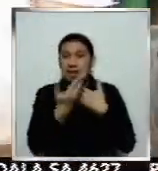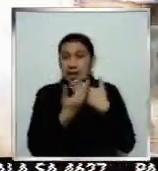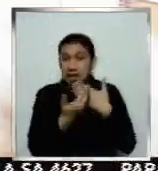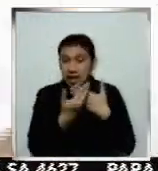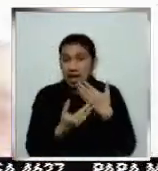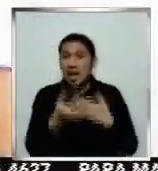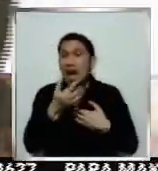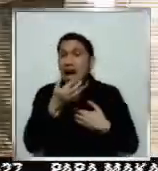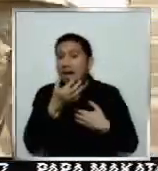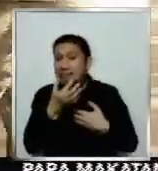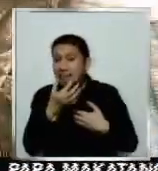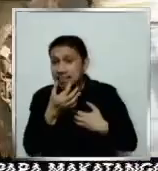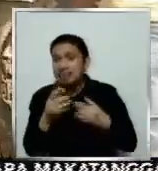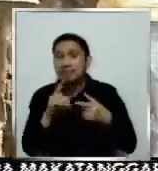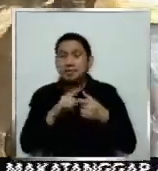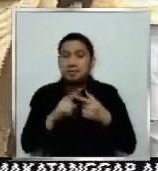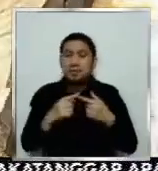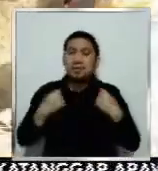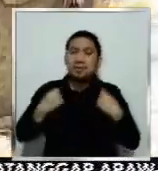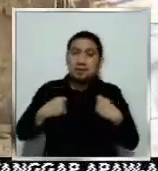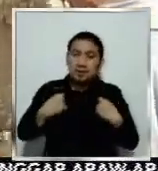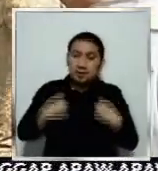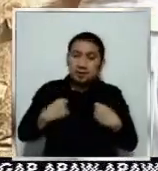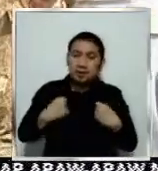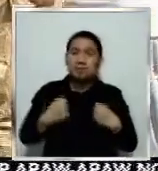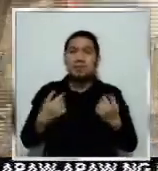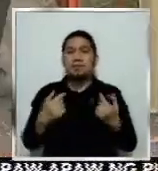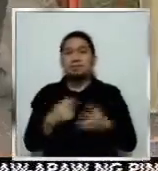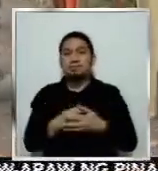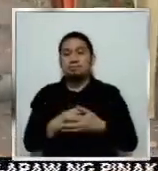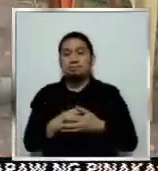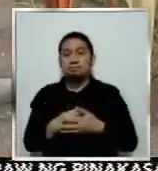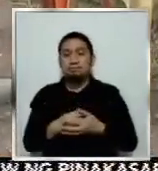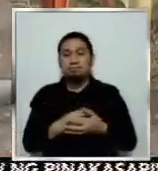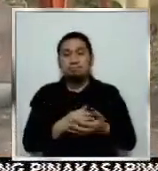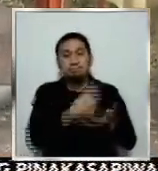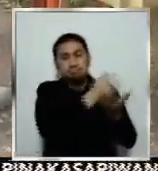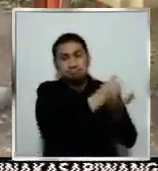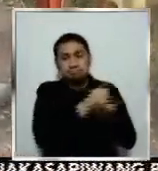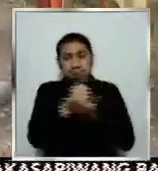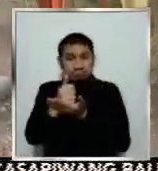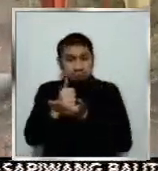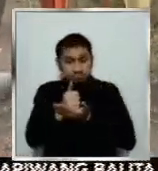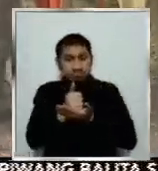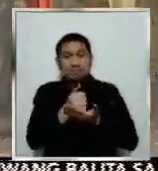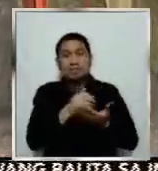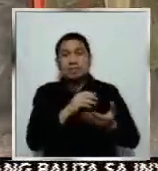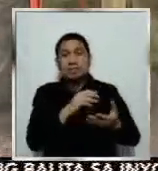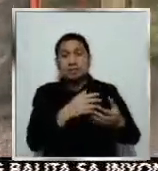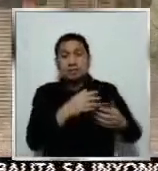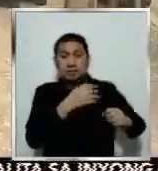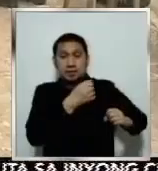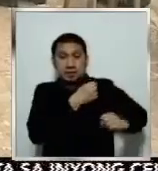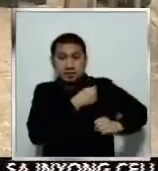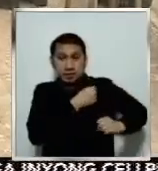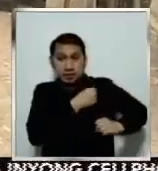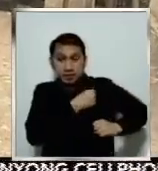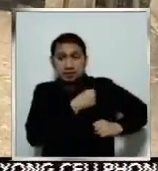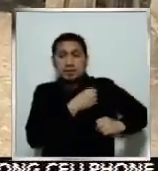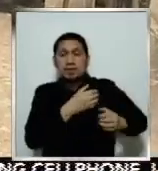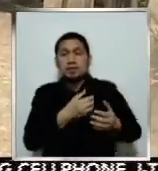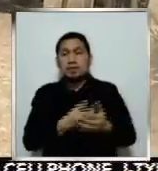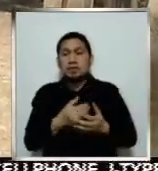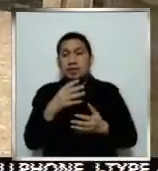sabong panligo at panlaba. Sa pakikipagtulungan ng 2nd Infantry Division, 202nd Infantry Brigade at